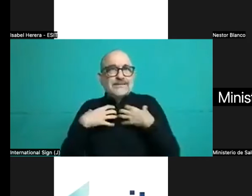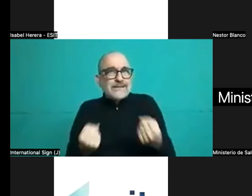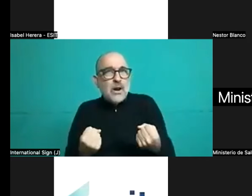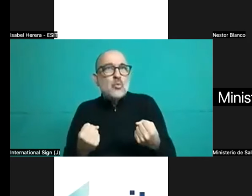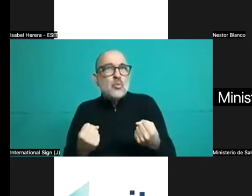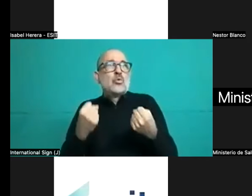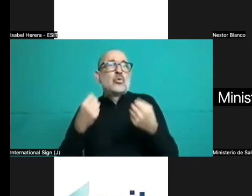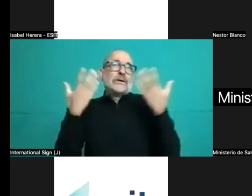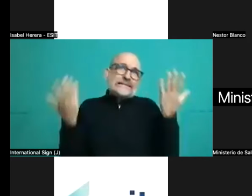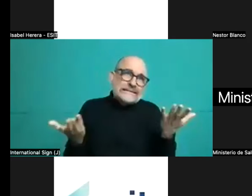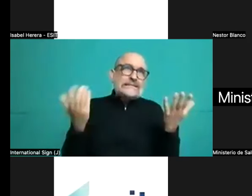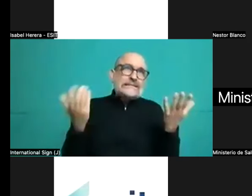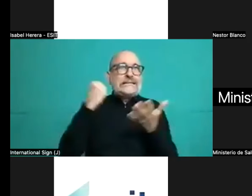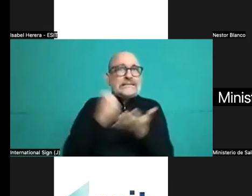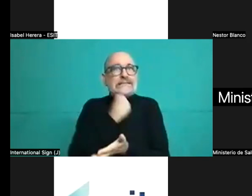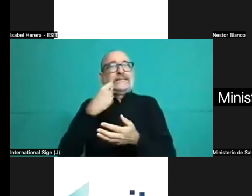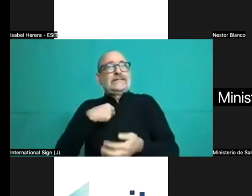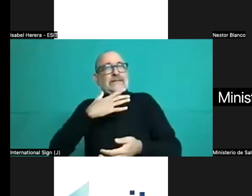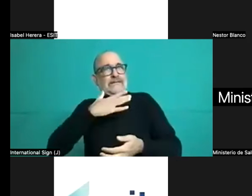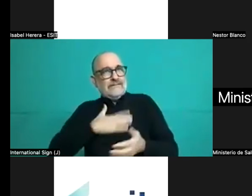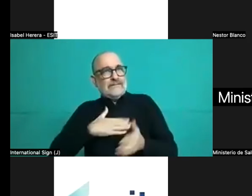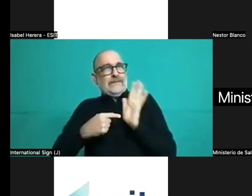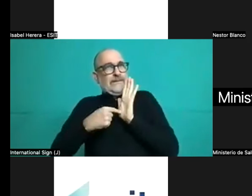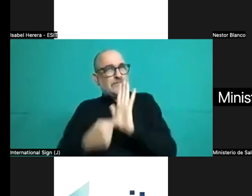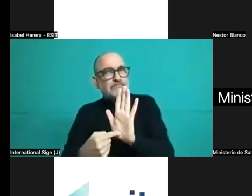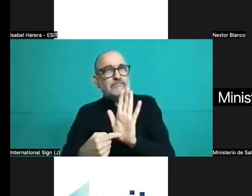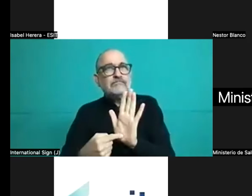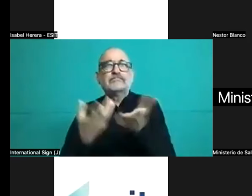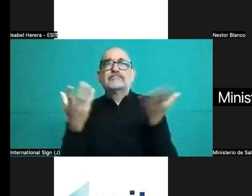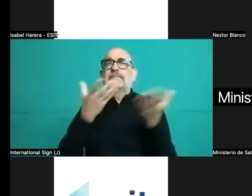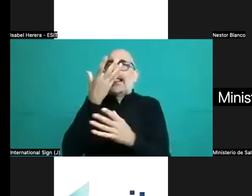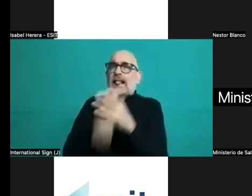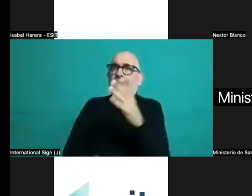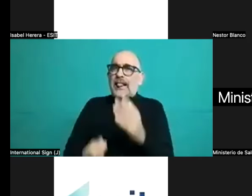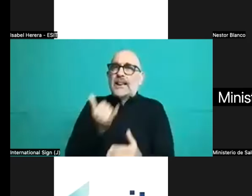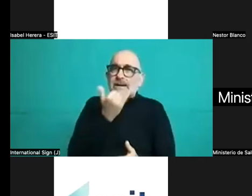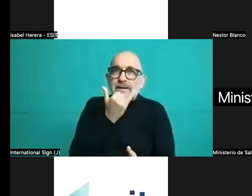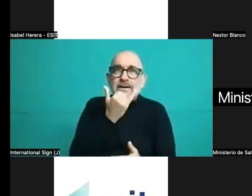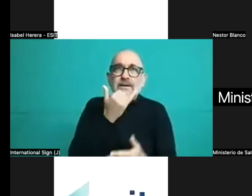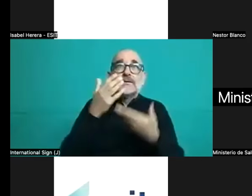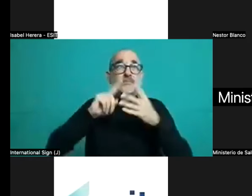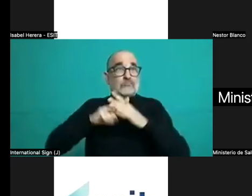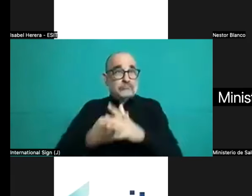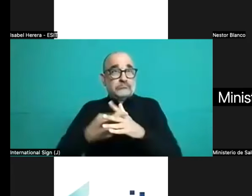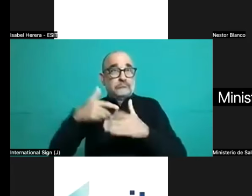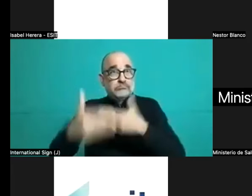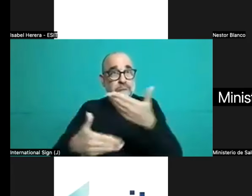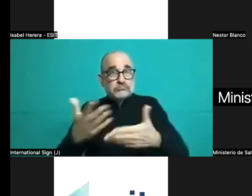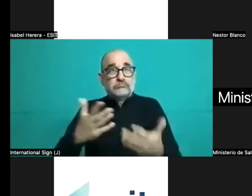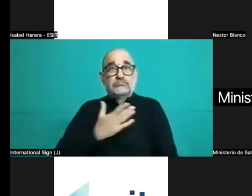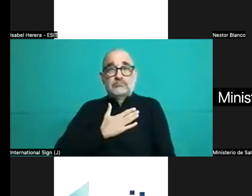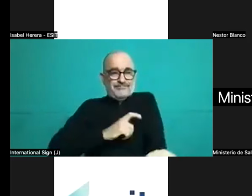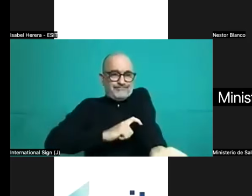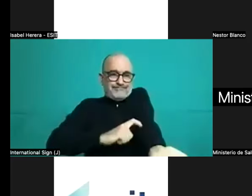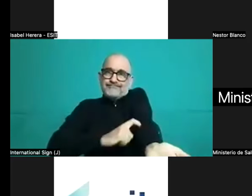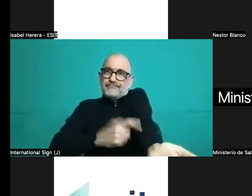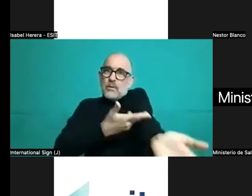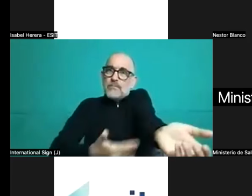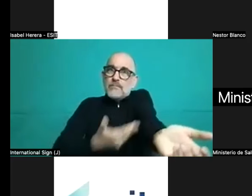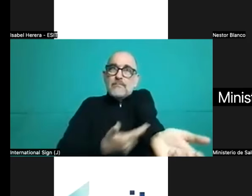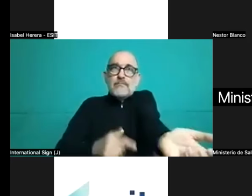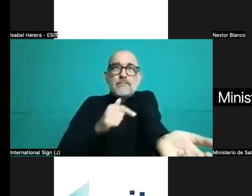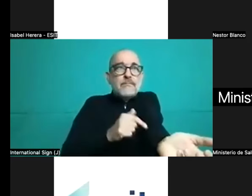à l'origine de tout ça, c'était une erreur par rapport au type de sang. Je suis O négatif. Et ça, c'est une donnée très importante pendant la grossesse. On